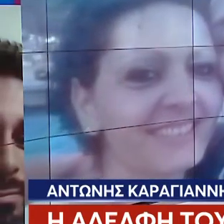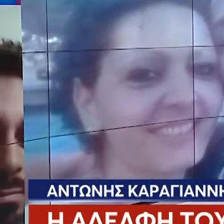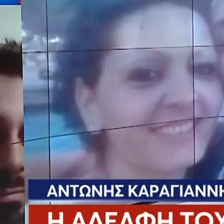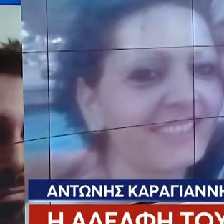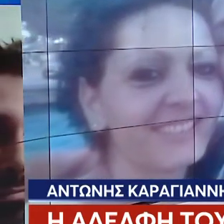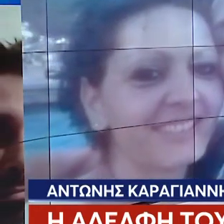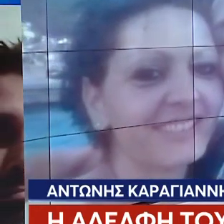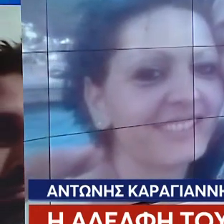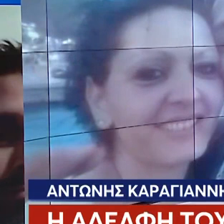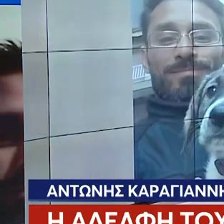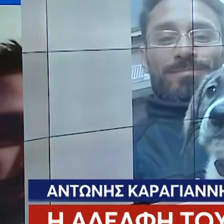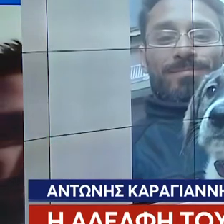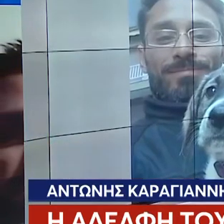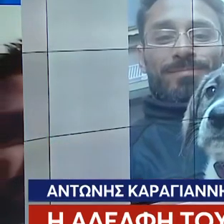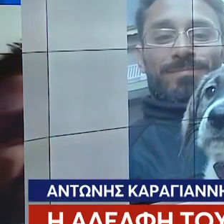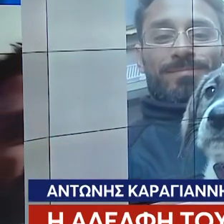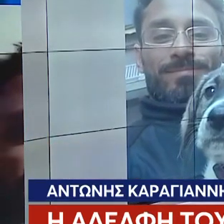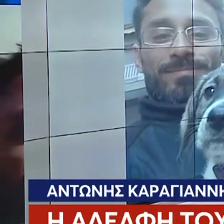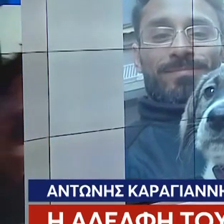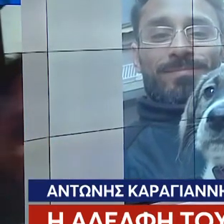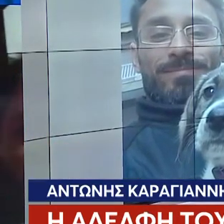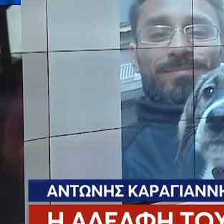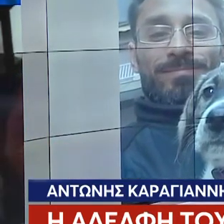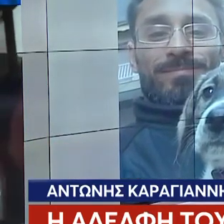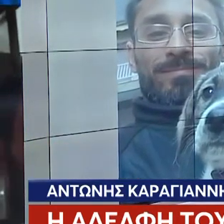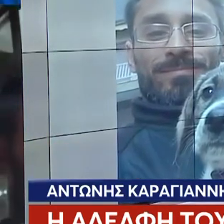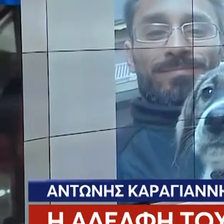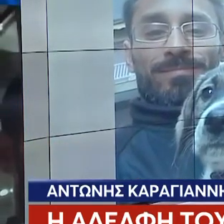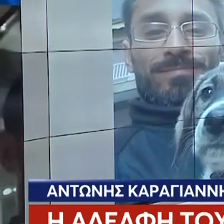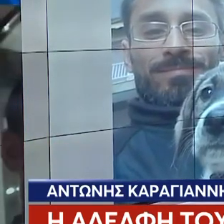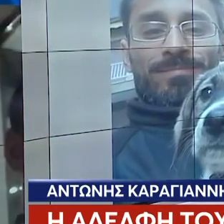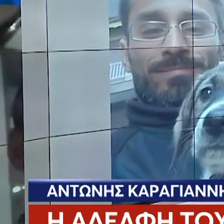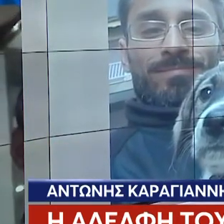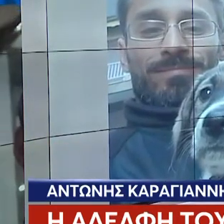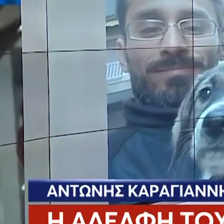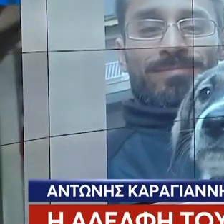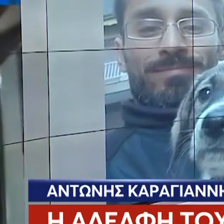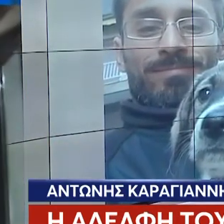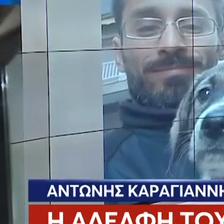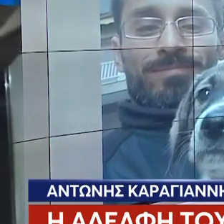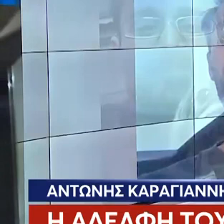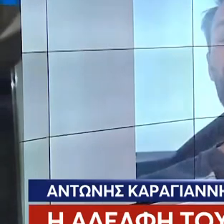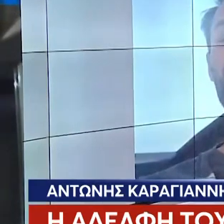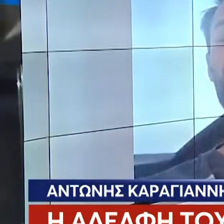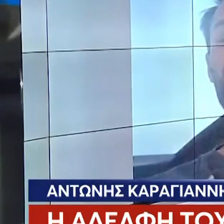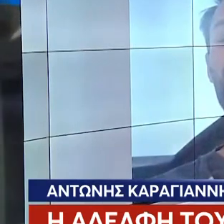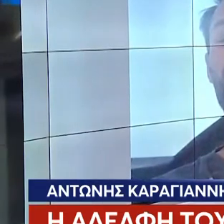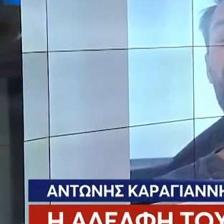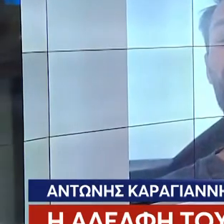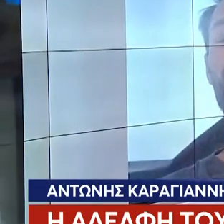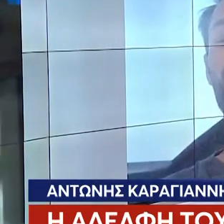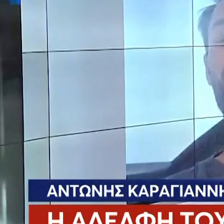κάθε περίπτωση, αυτό που προσπαθούσε ουσιαστικά να επιτύχει ήταν να της αποσπάσει κάποιο χρηματικό ποσό. Να την πείσει να του δώσει κάποιο χρηματικό